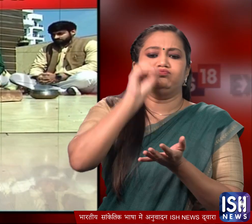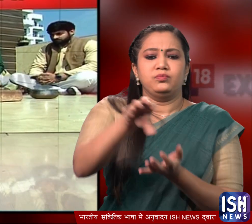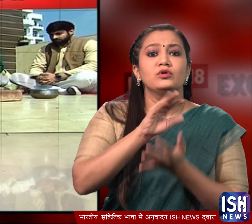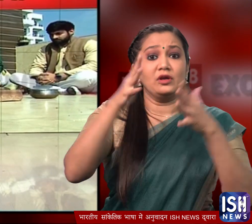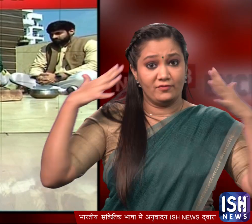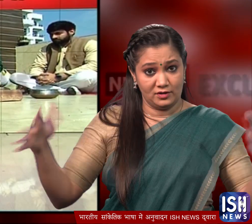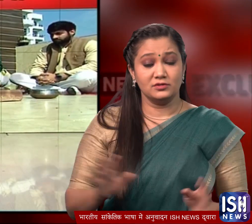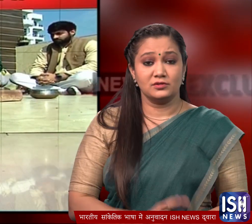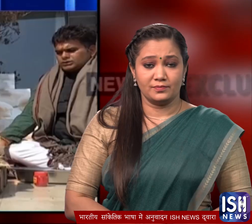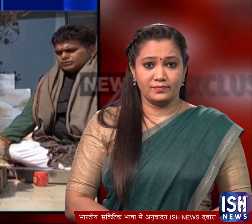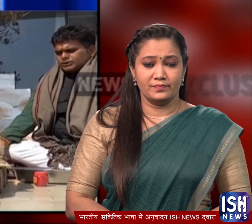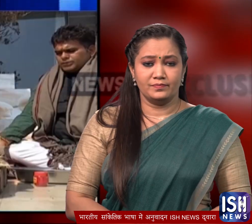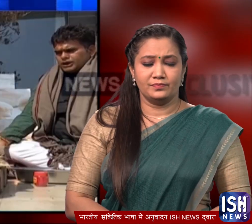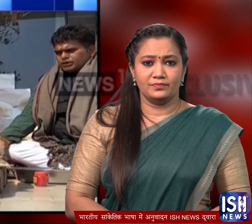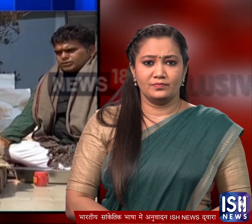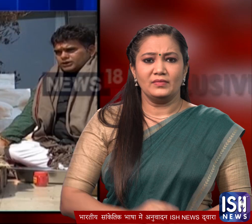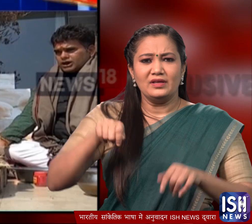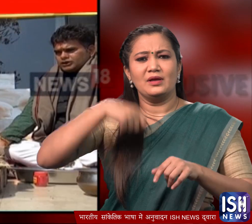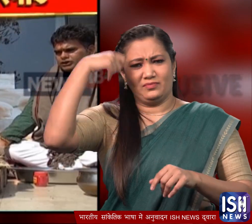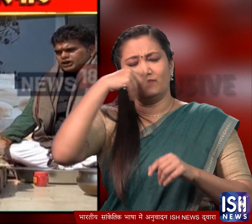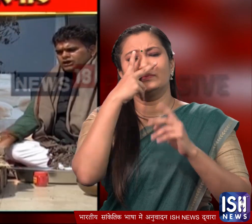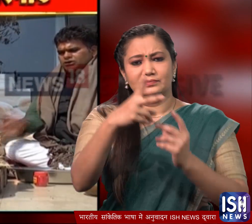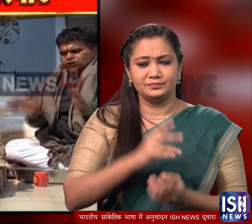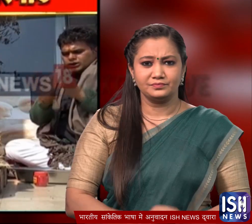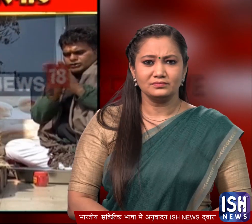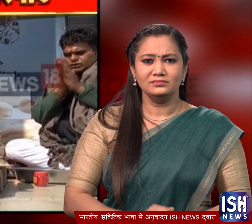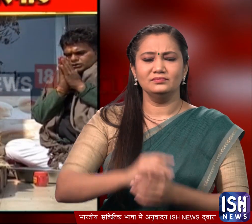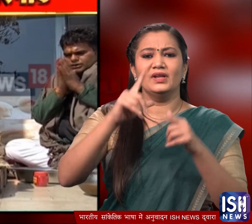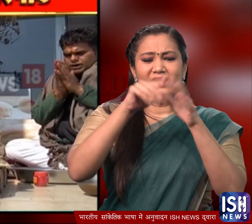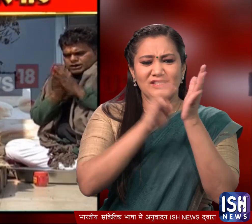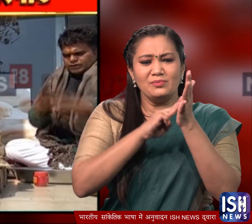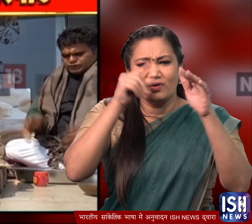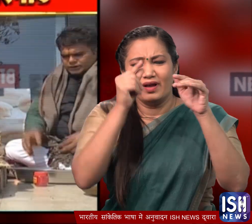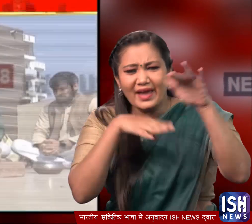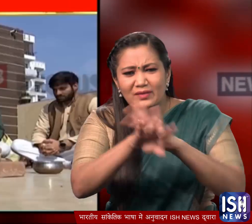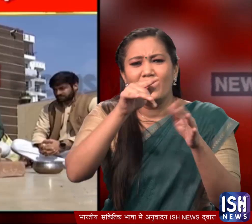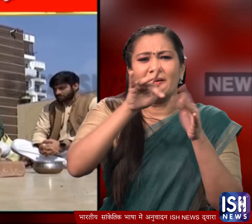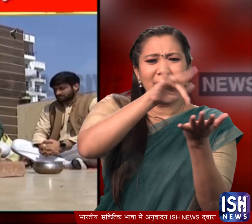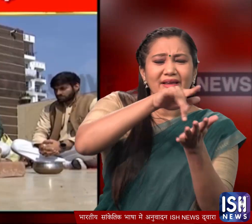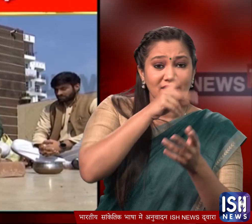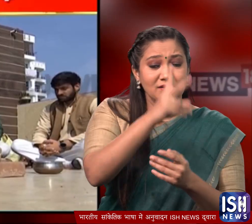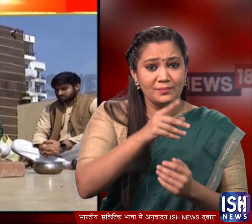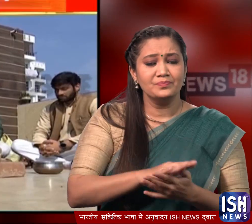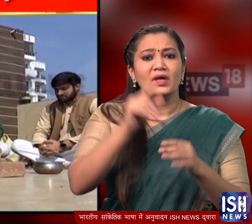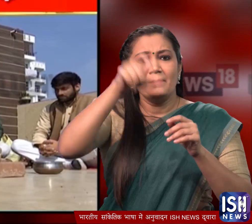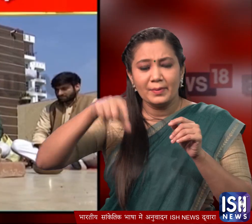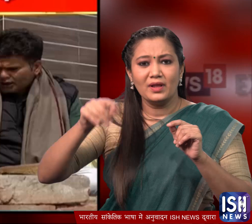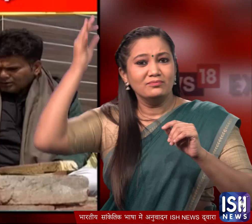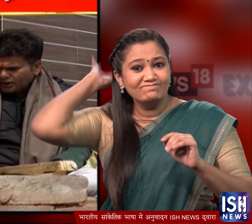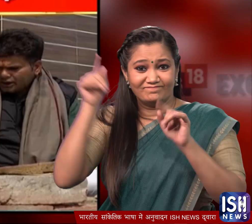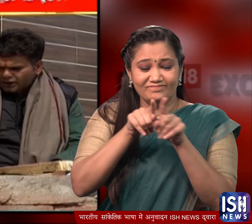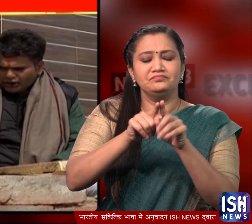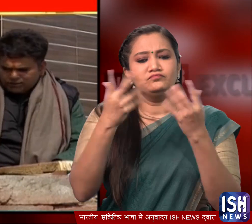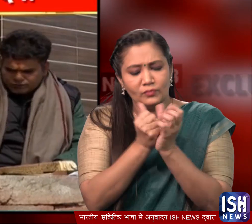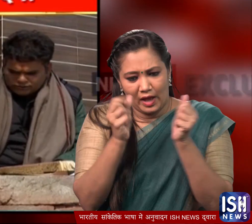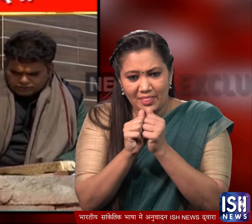का आयोजन किया गया, जिसकी कुछ तस्वीरें भी सामने आई। शहर के एक इलाके से जो तस्वीरें सामने आई, उनमें एक तस्वीर में कुछ लोग पंडितों